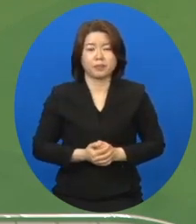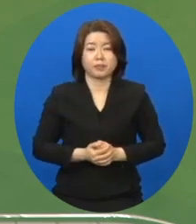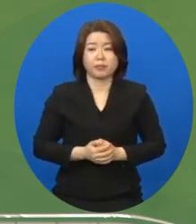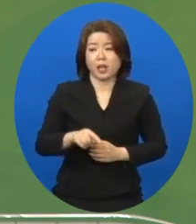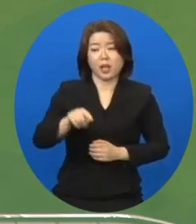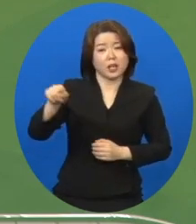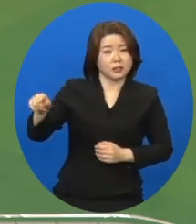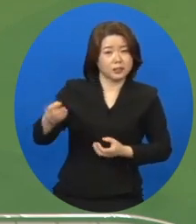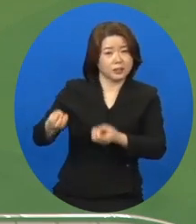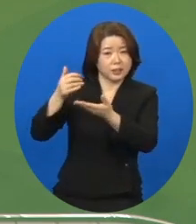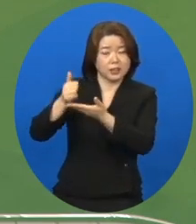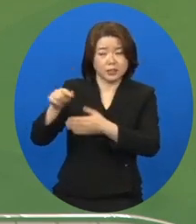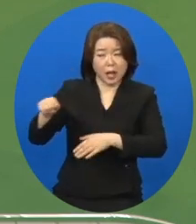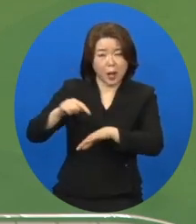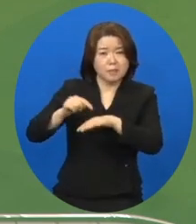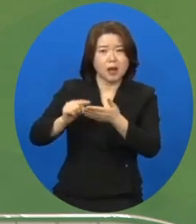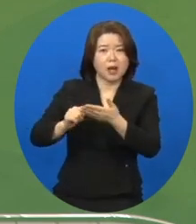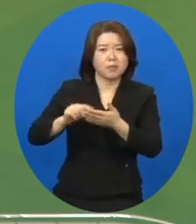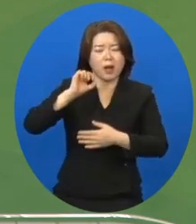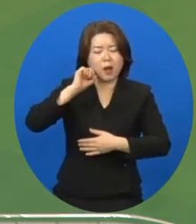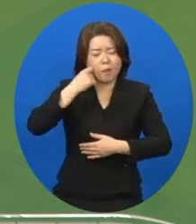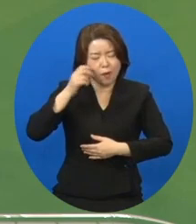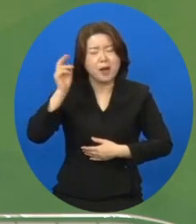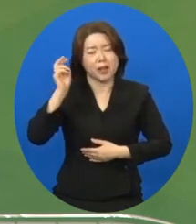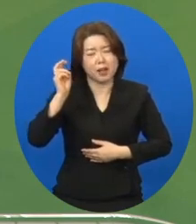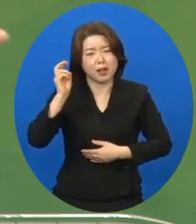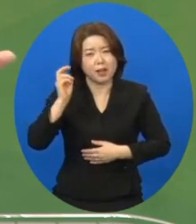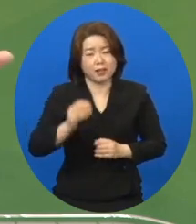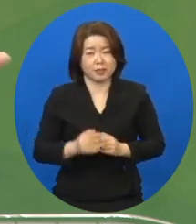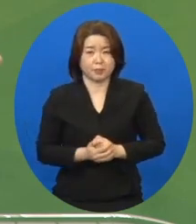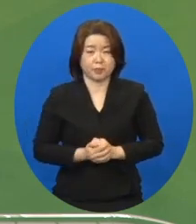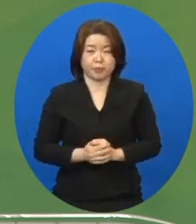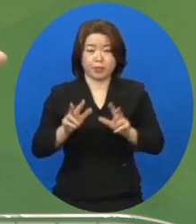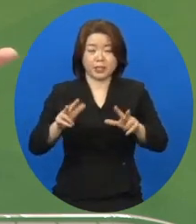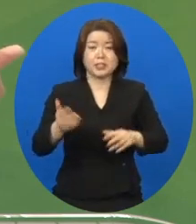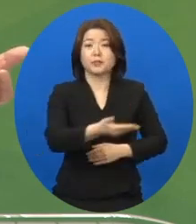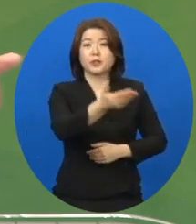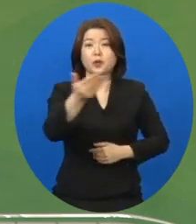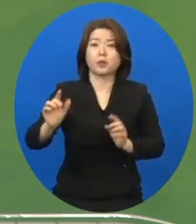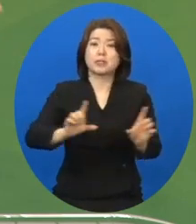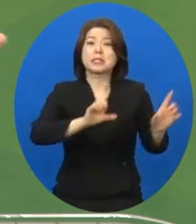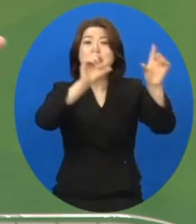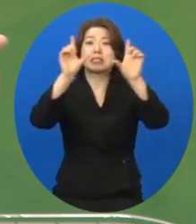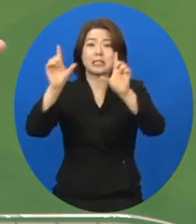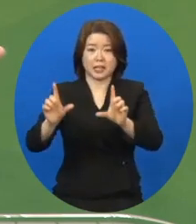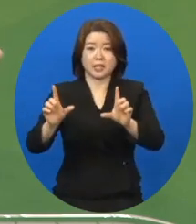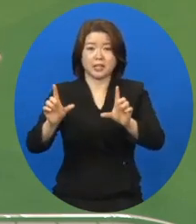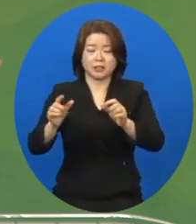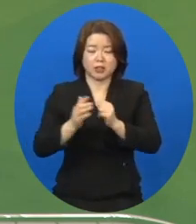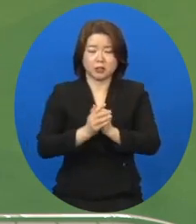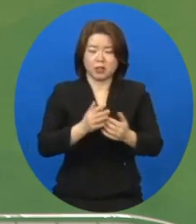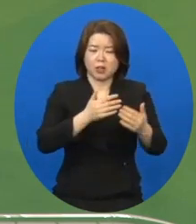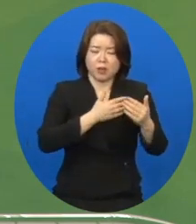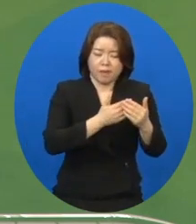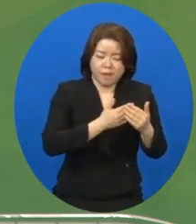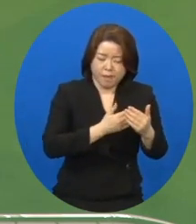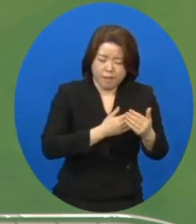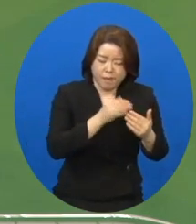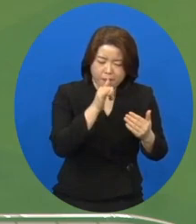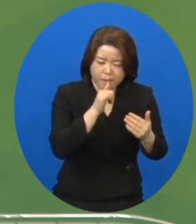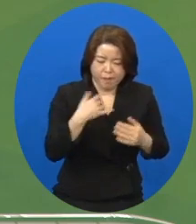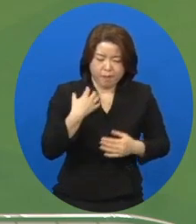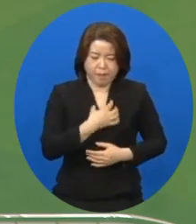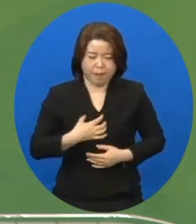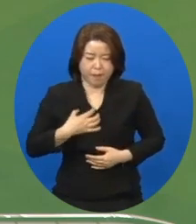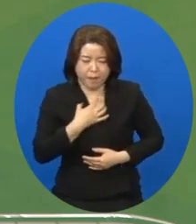그들의 마음이 얼마나 어려웠겠어요. 지금 여러분들이 살아가는 삶이 그렇게 두렵고 염려가